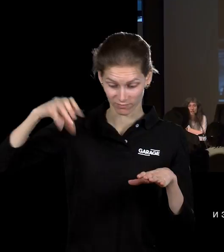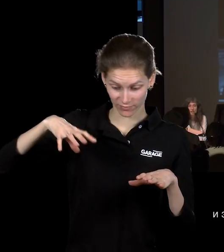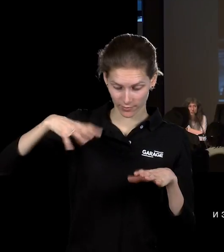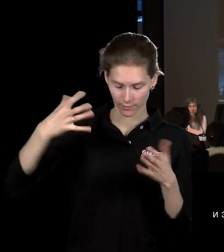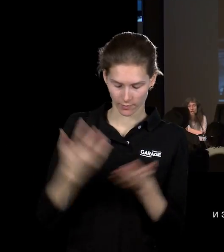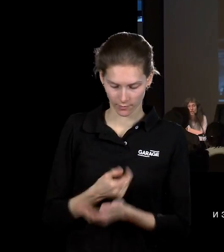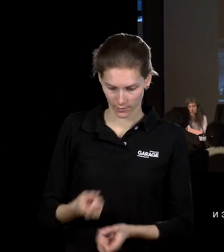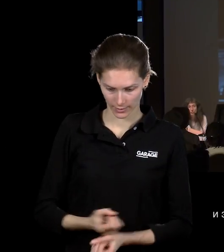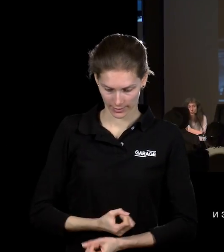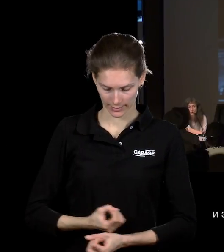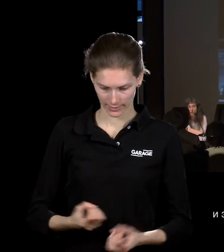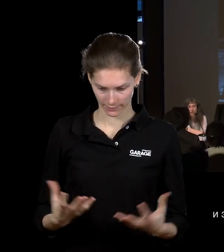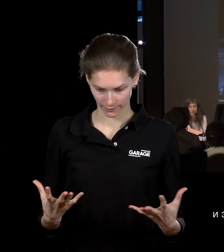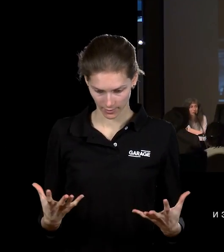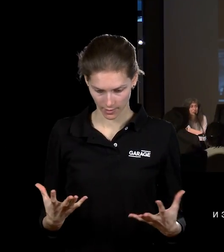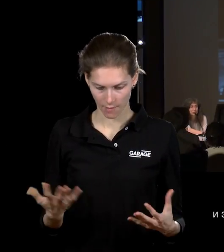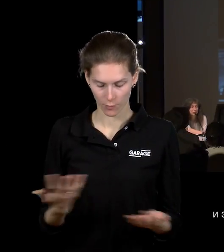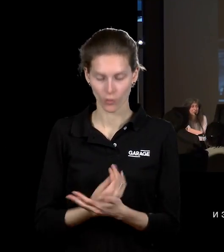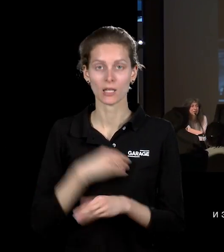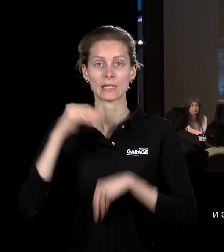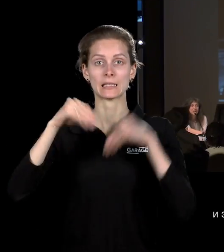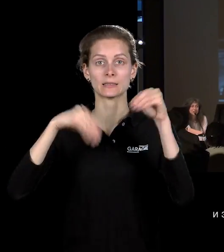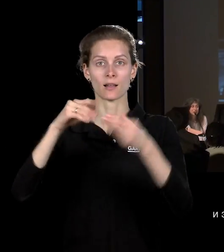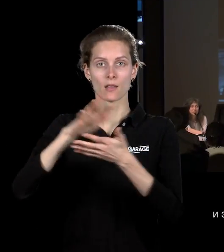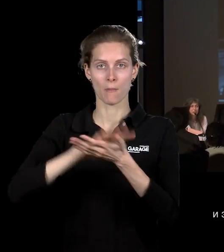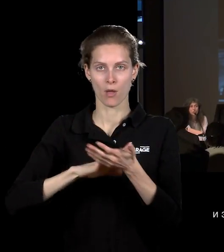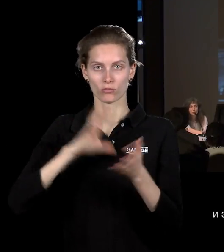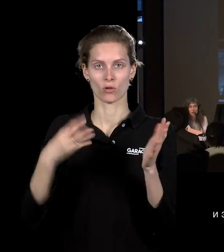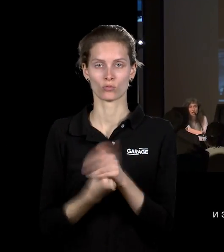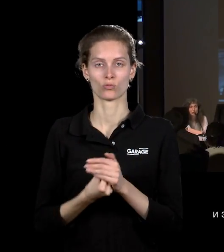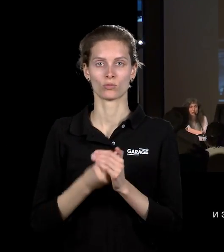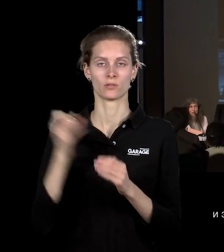бы эта инсталляция продолжается внизу, продолжается за счет света.